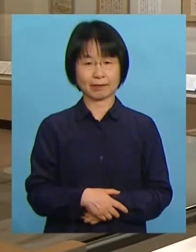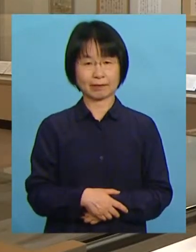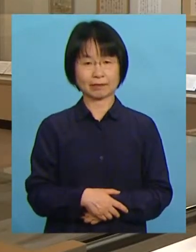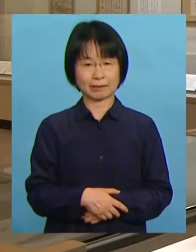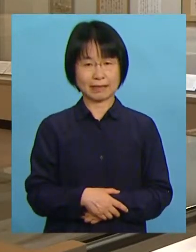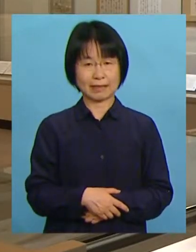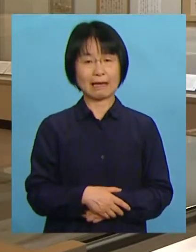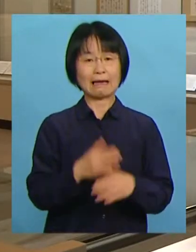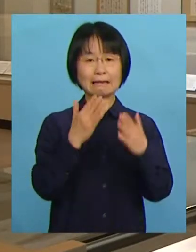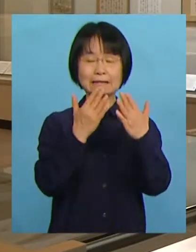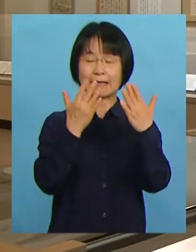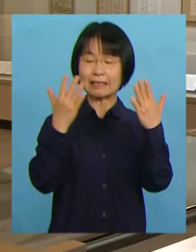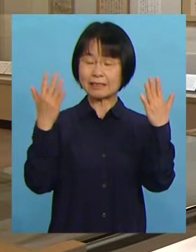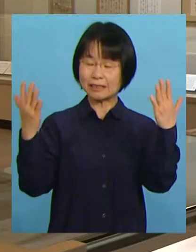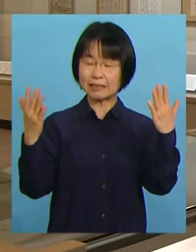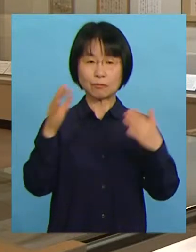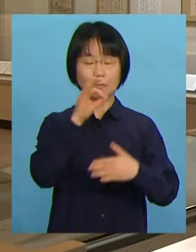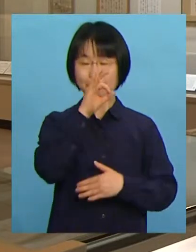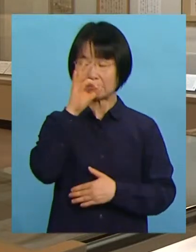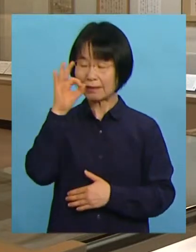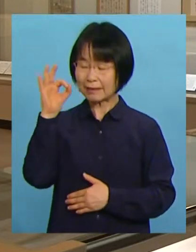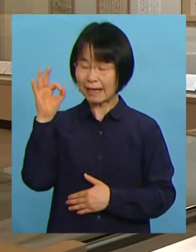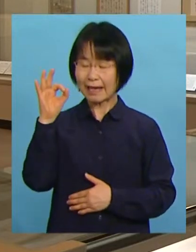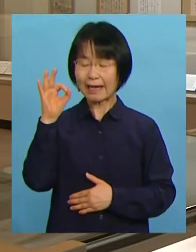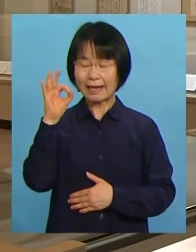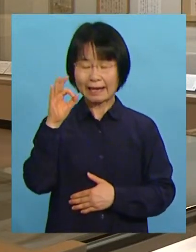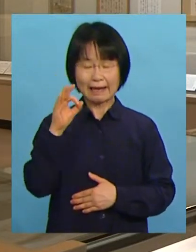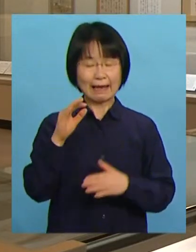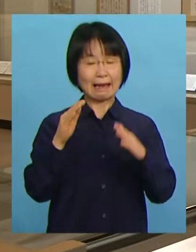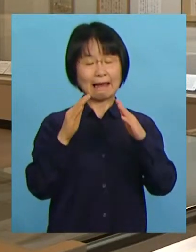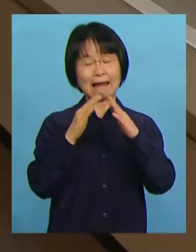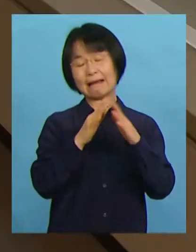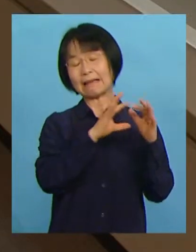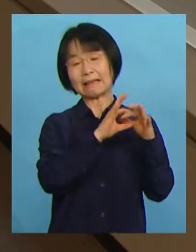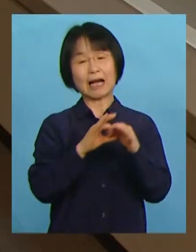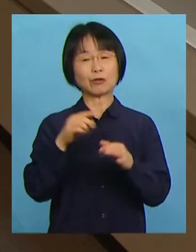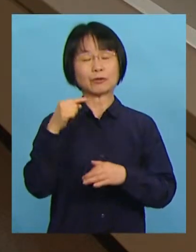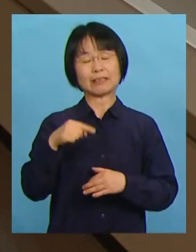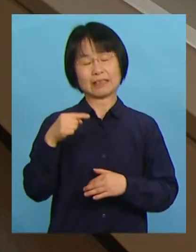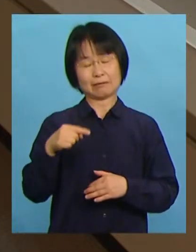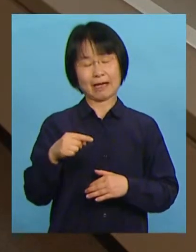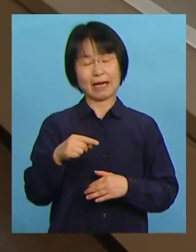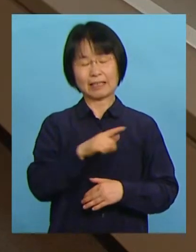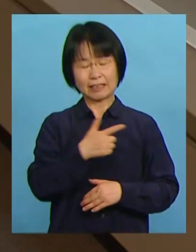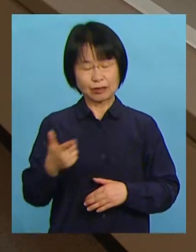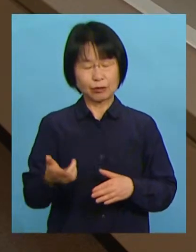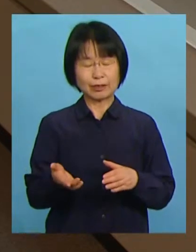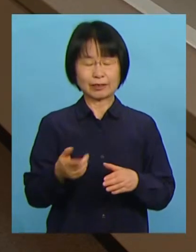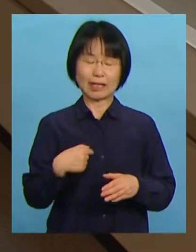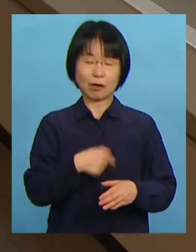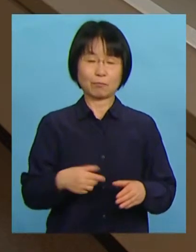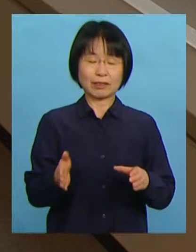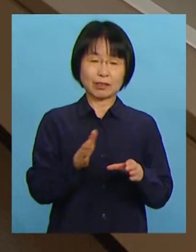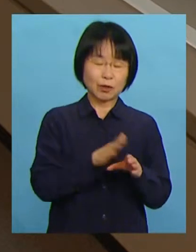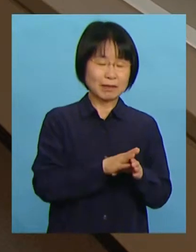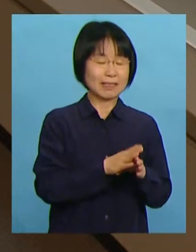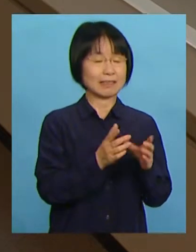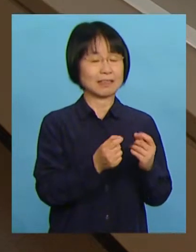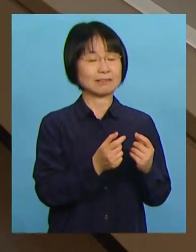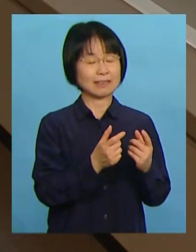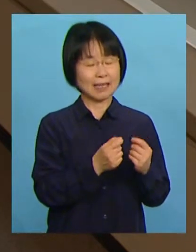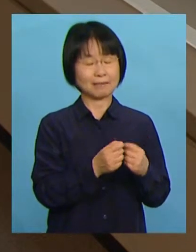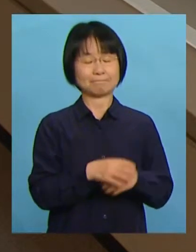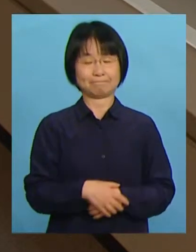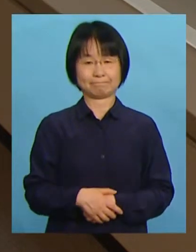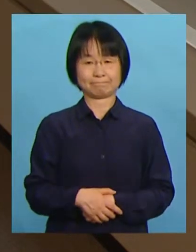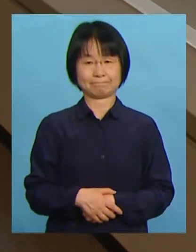この展示を見て家訓にはたくさんの思いが込められているんだなと感じました。 はい、家訓というのは後